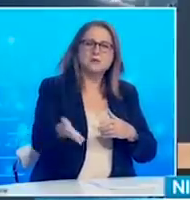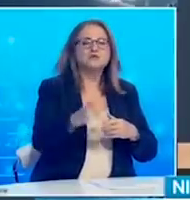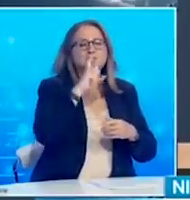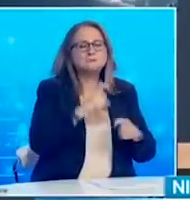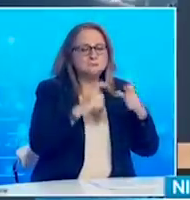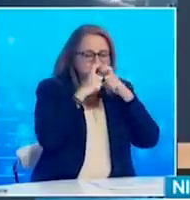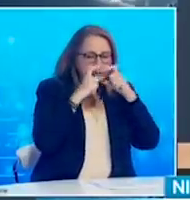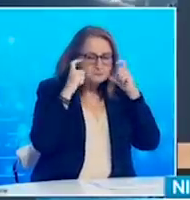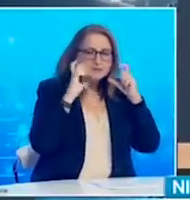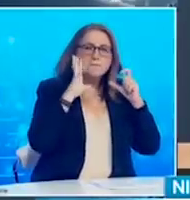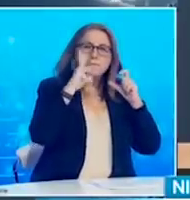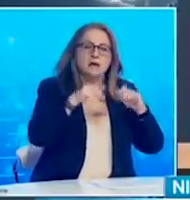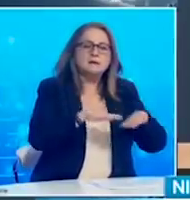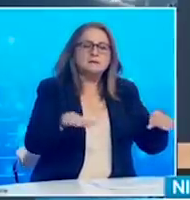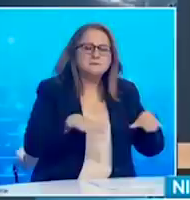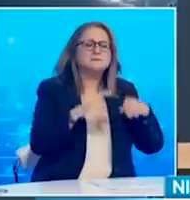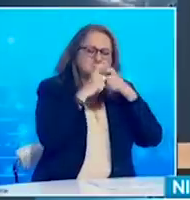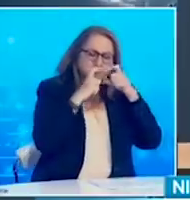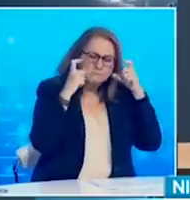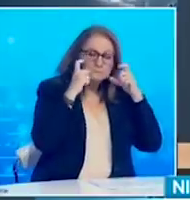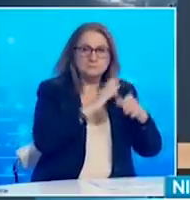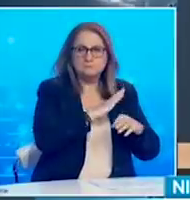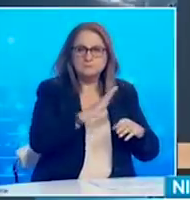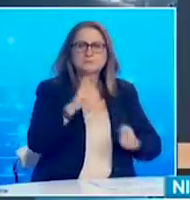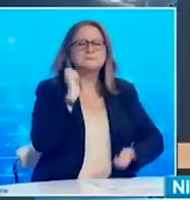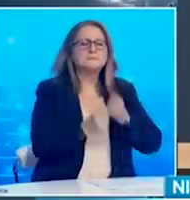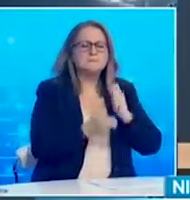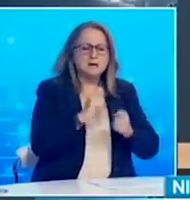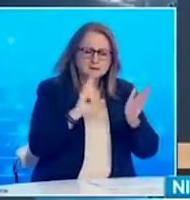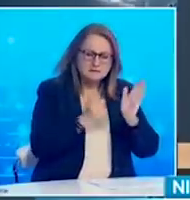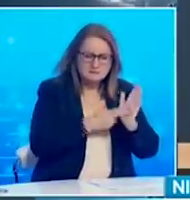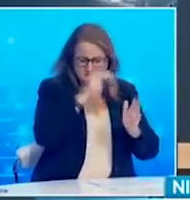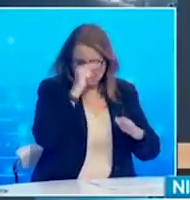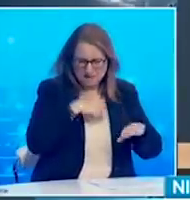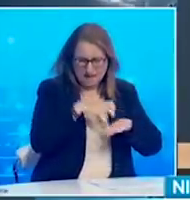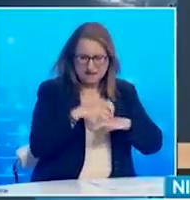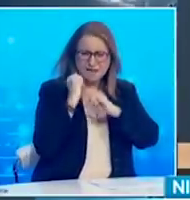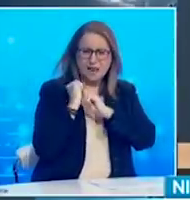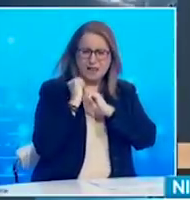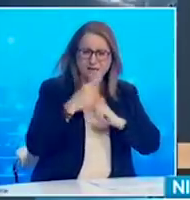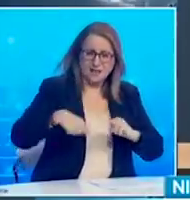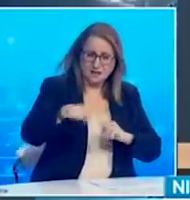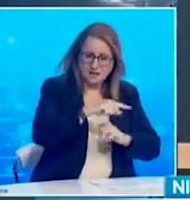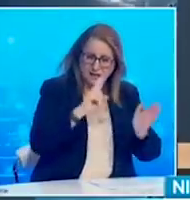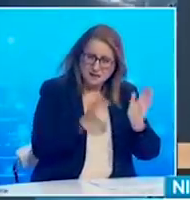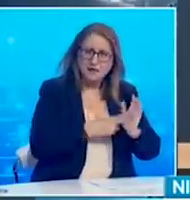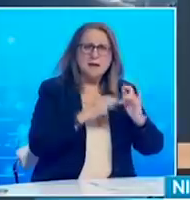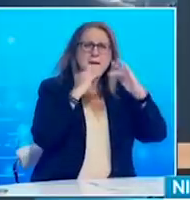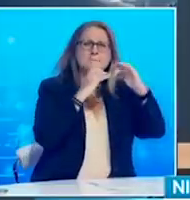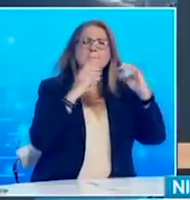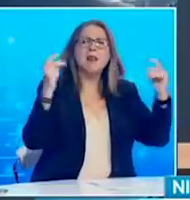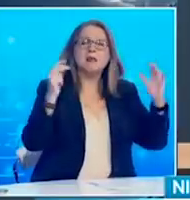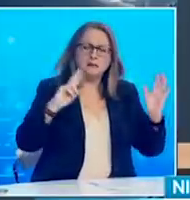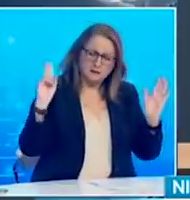χώρους. Αναστέλλεται κάθε είδους εκδήλωση, πάρτι, εμποροπανήγυρες, λιτανίες. Απαγορεύεται κάθε είδους συνάδευση άνω των 9